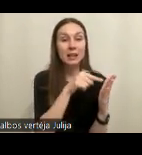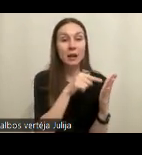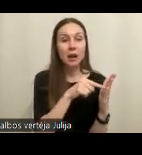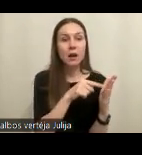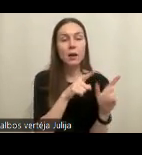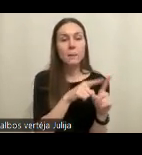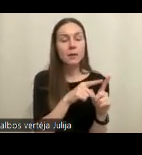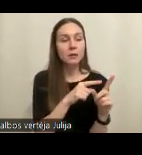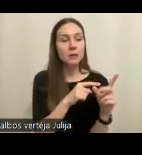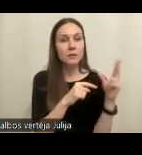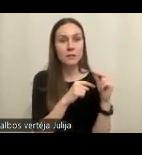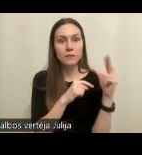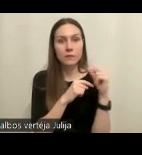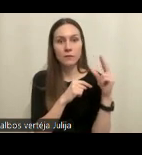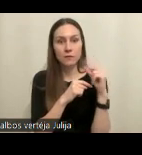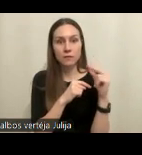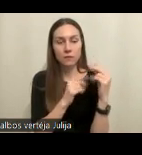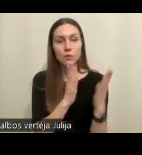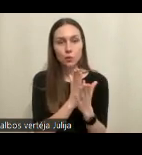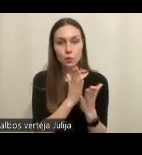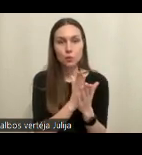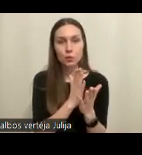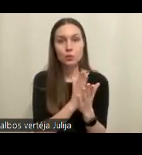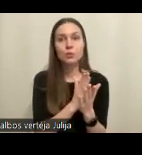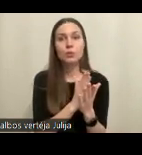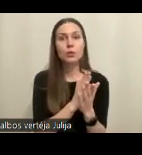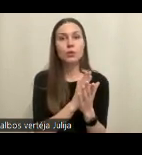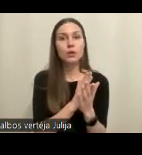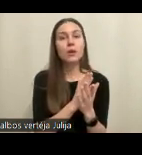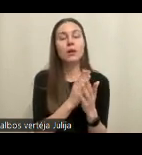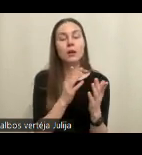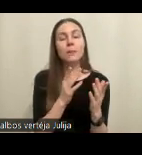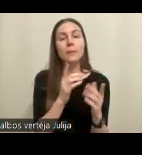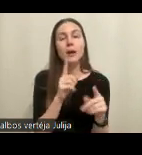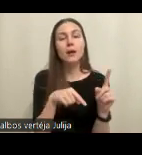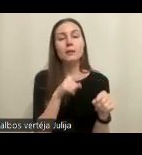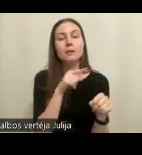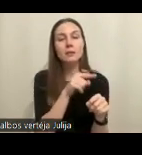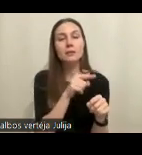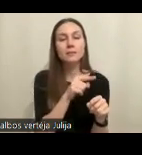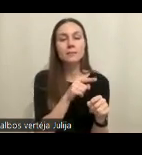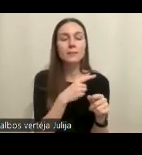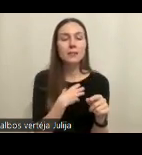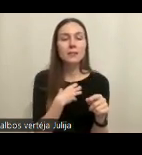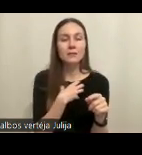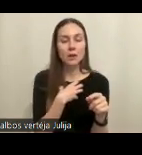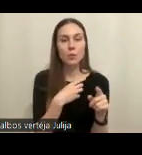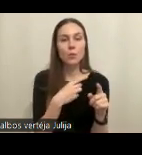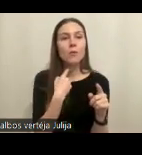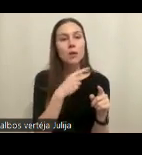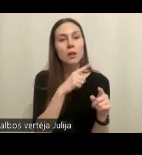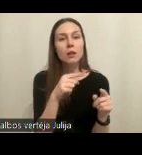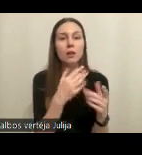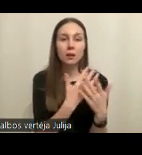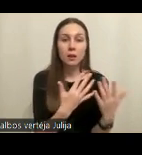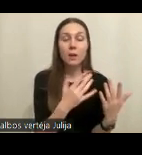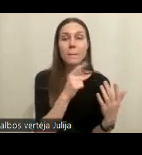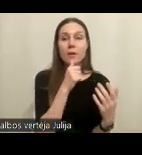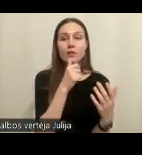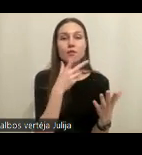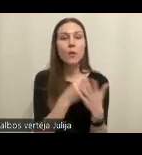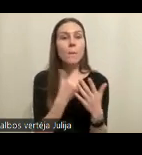ir kartais variacijos balsiai irgi yra labai svarbios. Jeigu vienas jūs skaitote vien savo balsų ir to savo akcentų